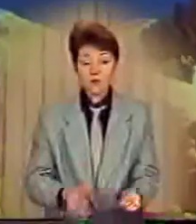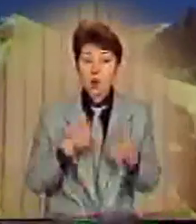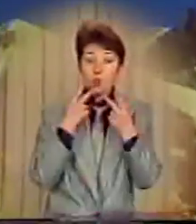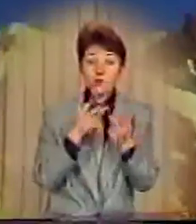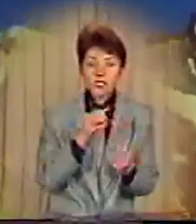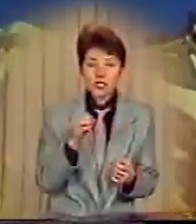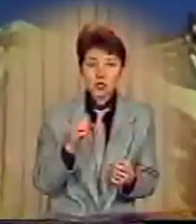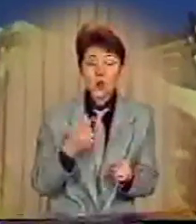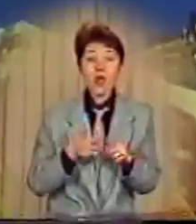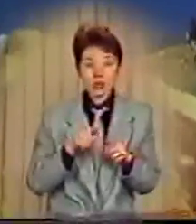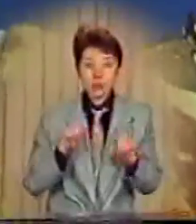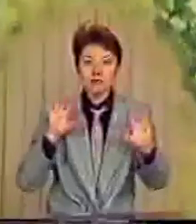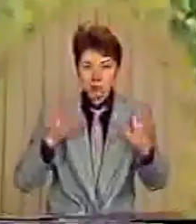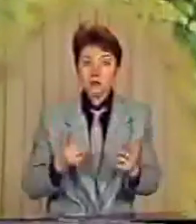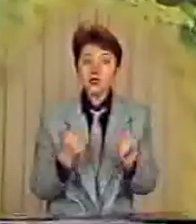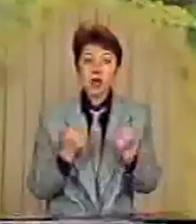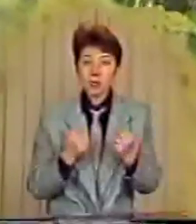Увидеть ее целое событие.